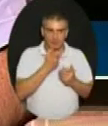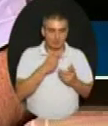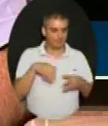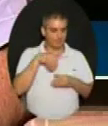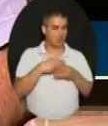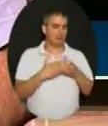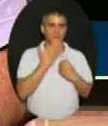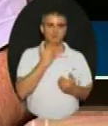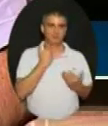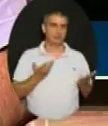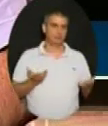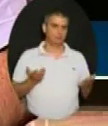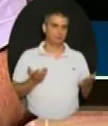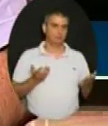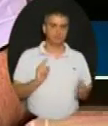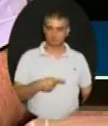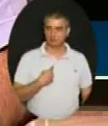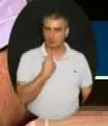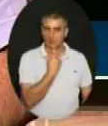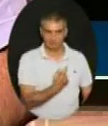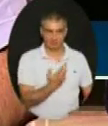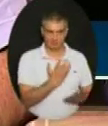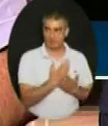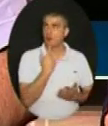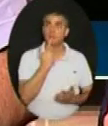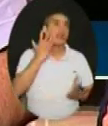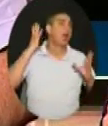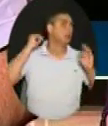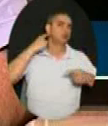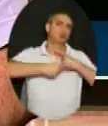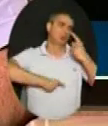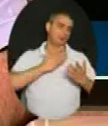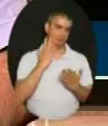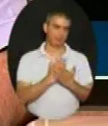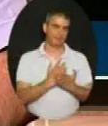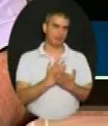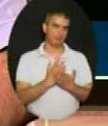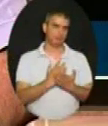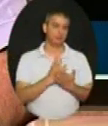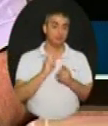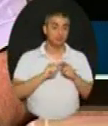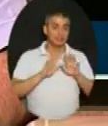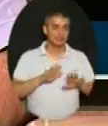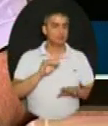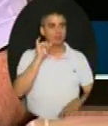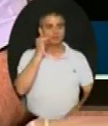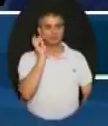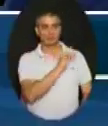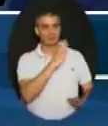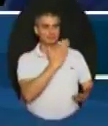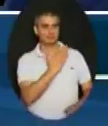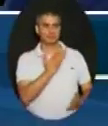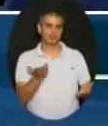בחברה הישראלית, וצריך לומר את זה, ואני כבר אומרת את זה עשרות שנים, יש גזענות אשכנזית כלפי